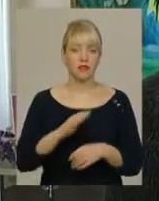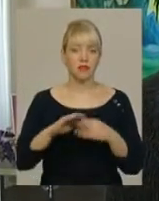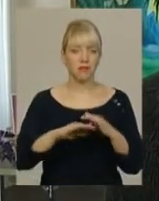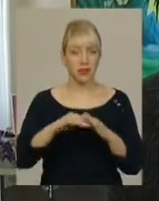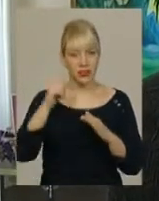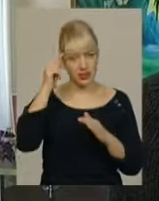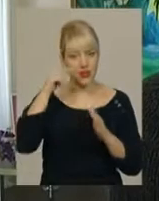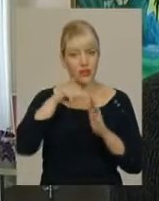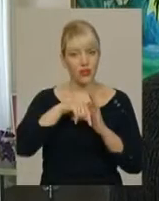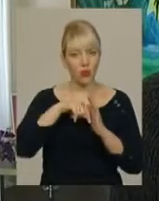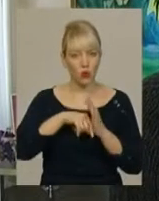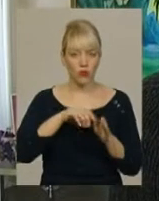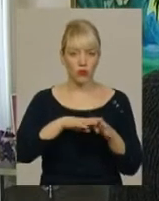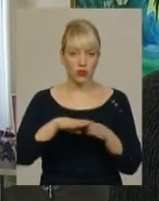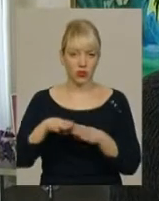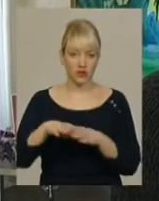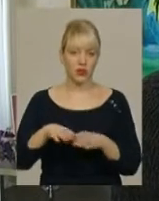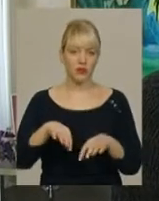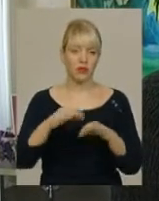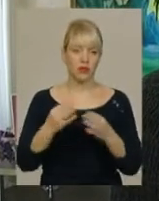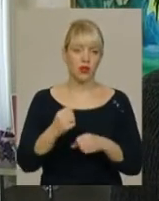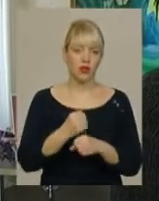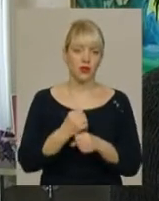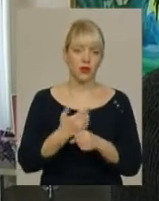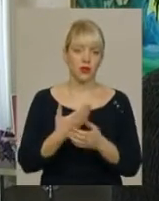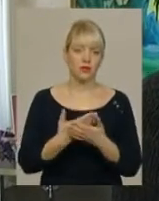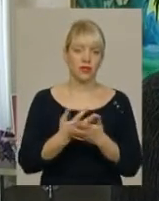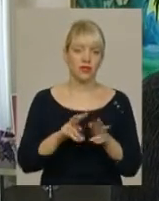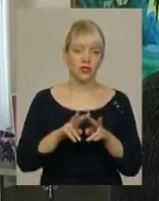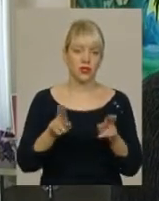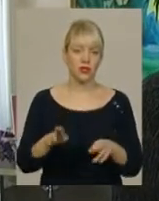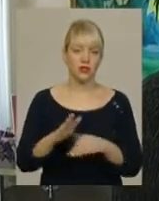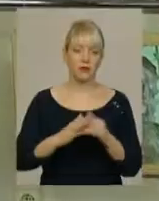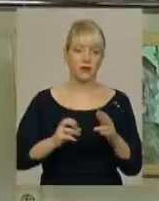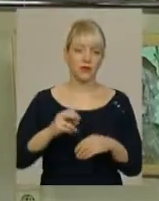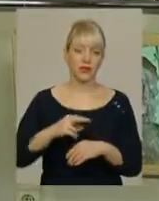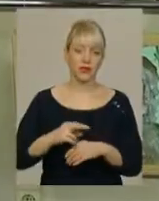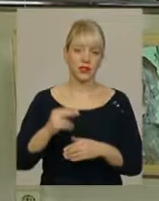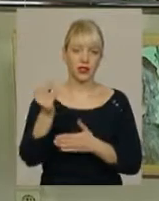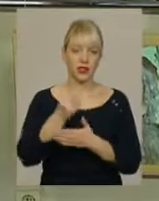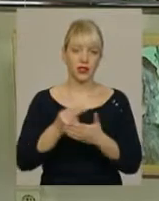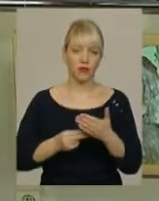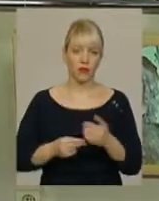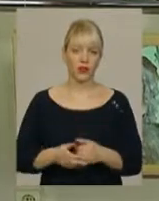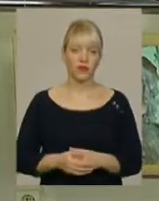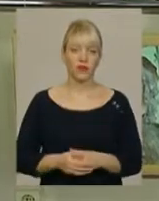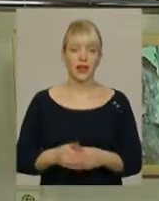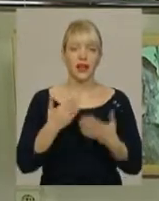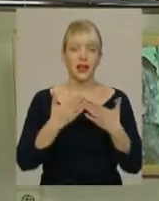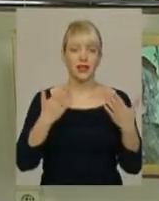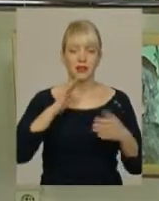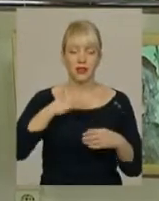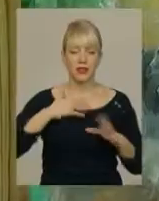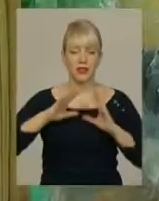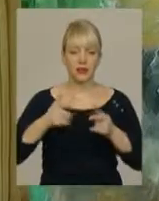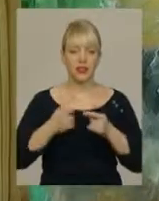десь такому рівні мистецькому робить такі майже професійні такі твори. Експозиція «Мій світ» – це передусім світ